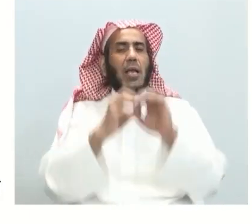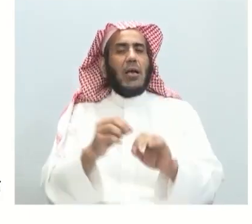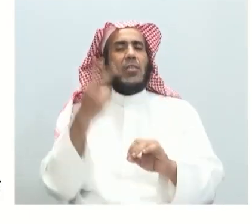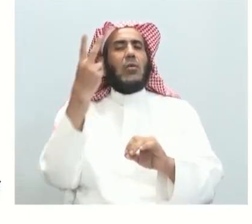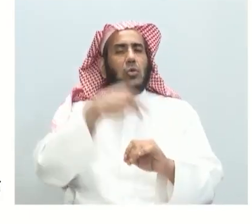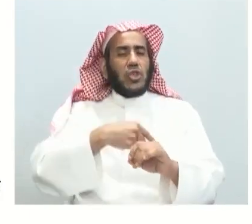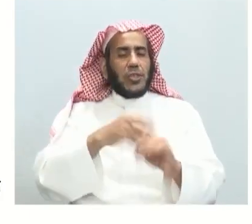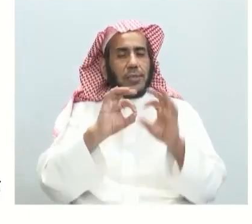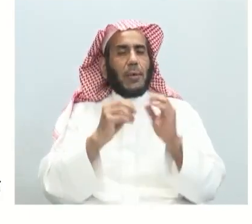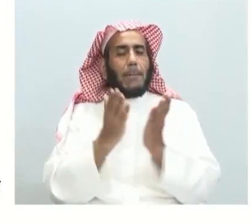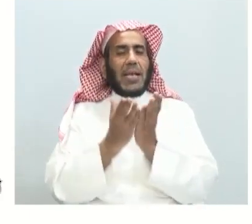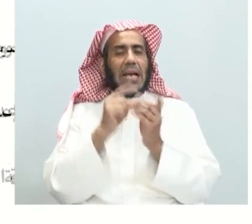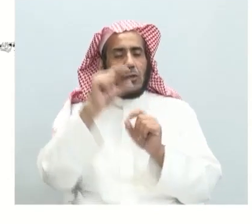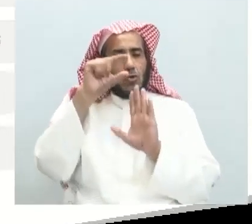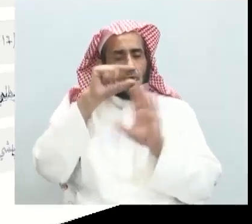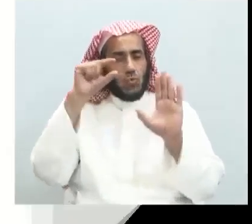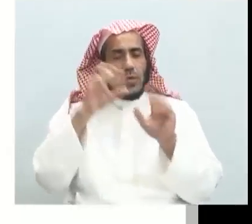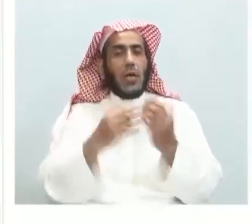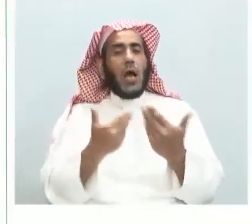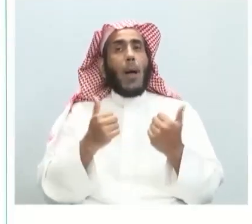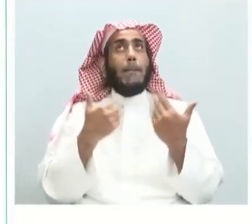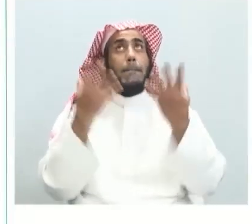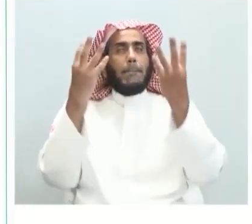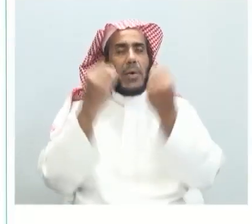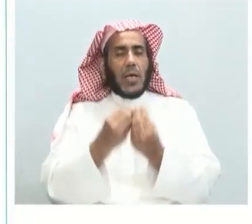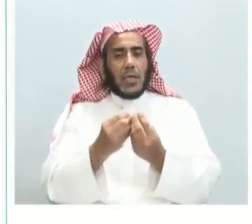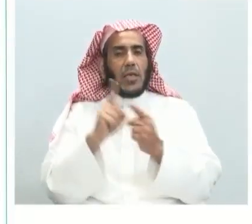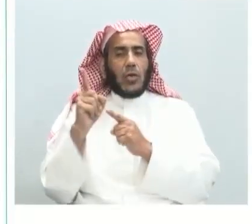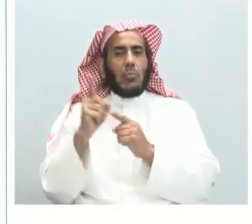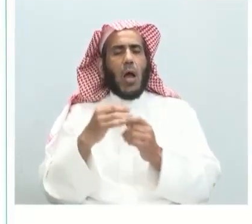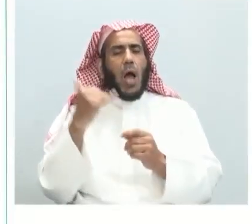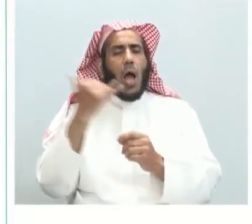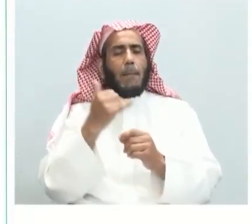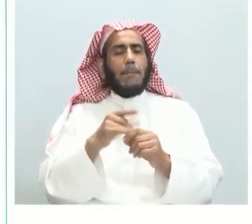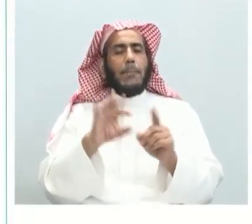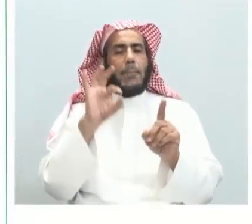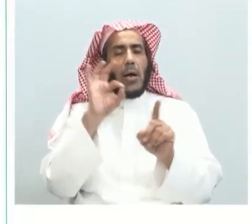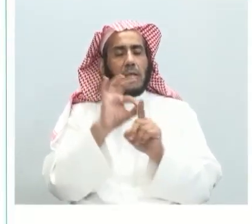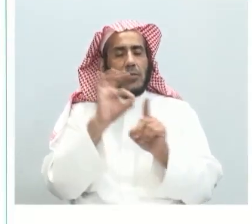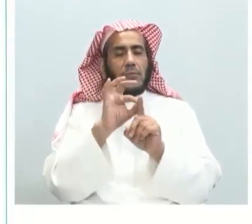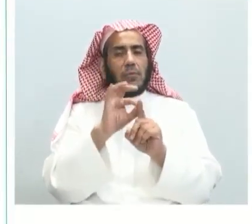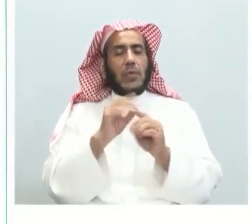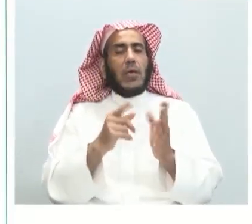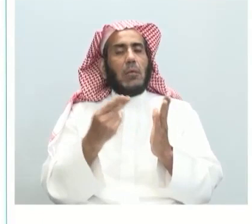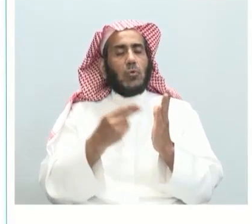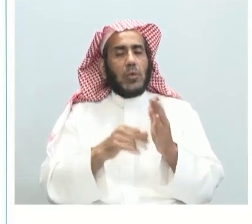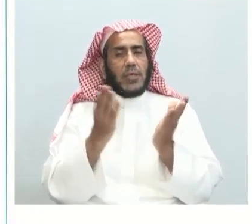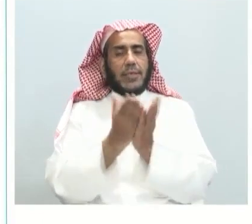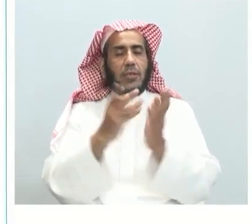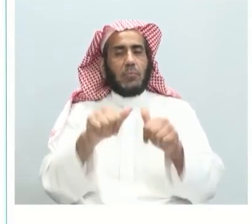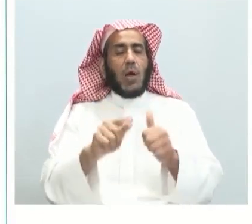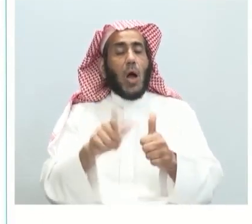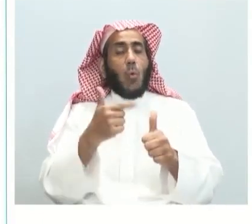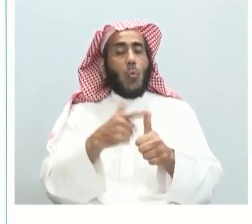الثان من هذه السوره على بركه الله تعالى اليكم ابرز واهم الاهداف المرسومه لدرس